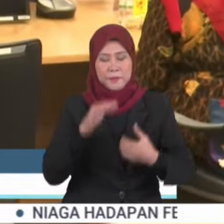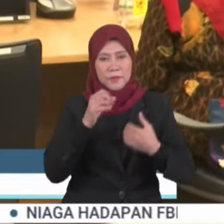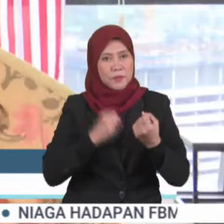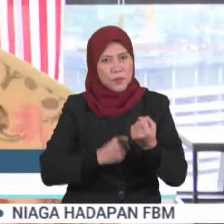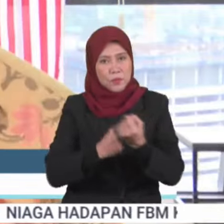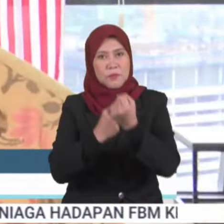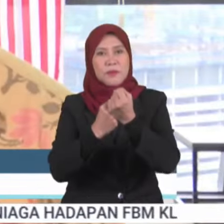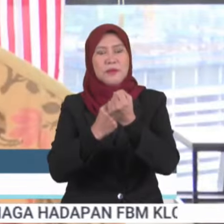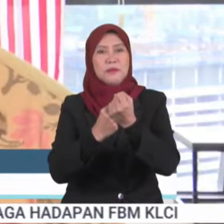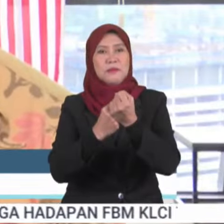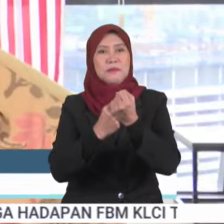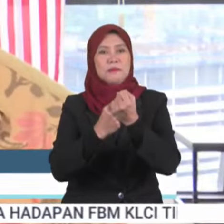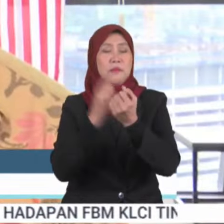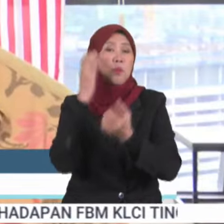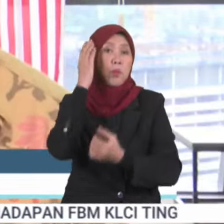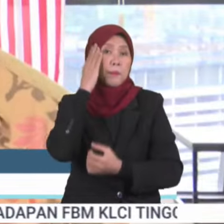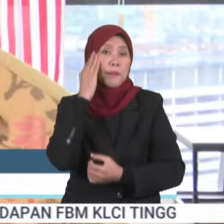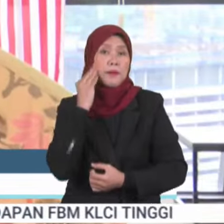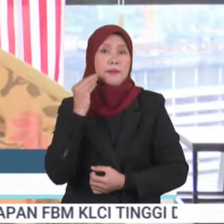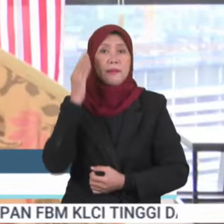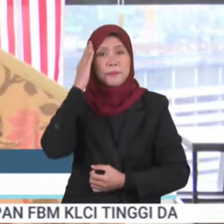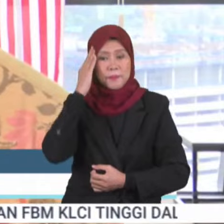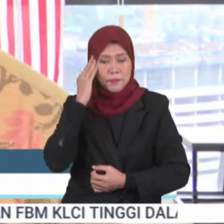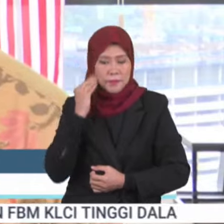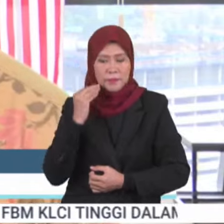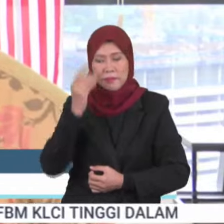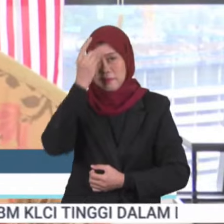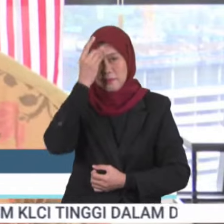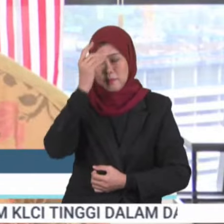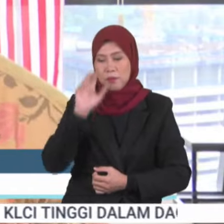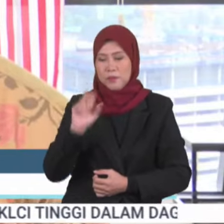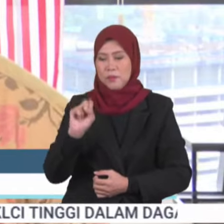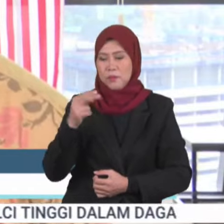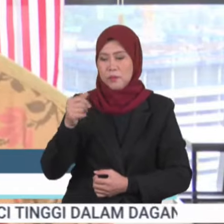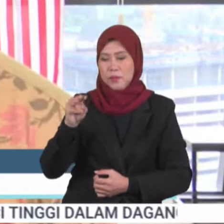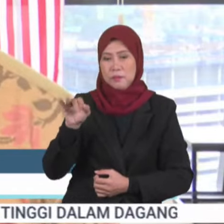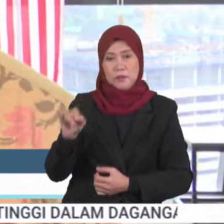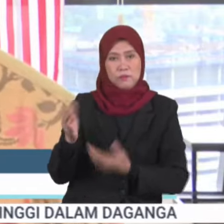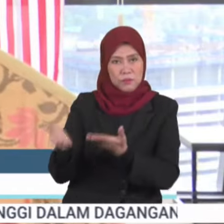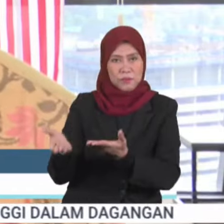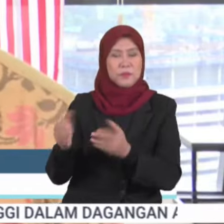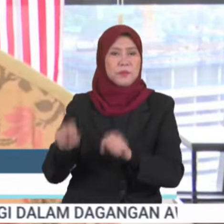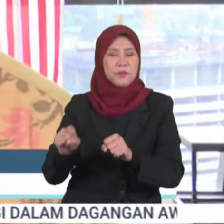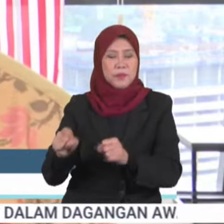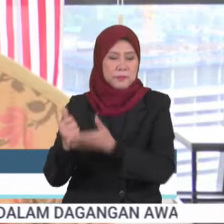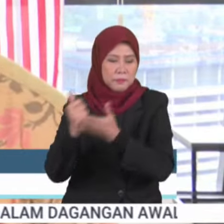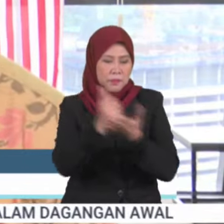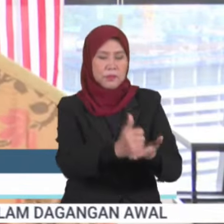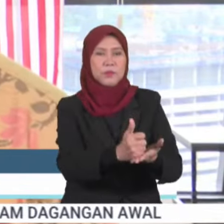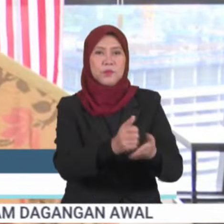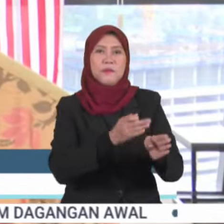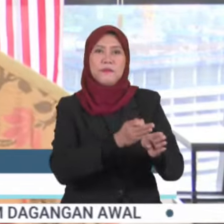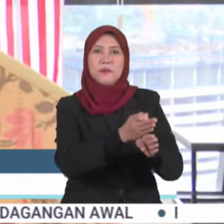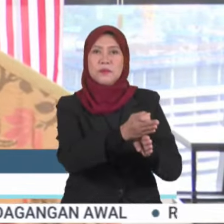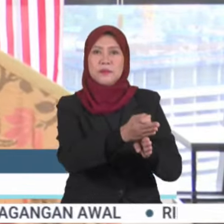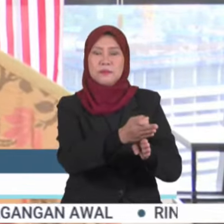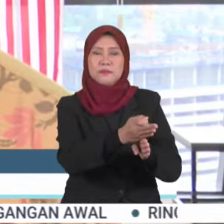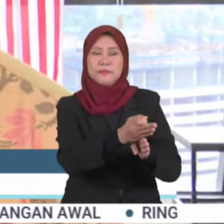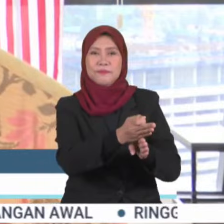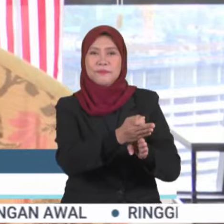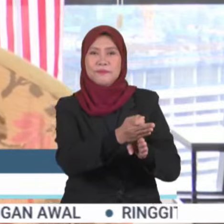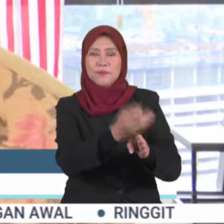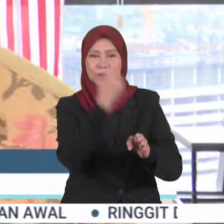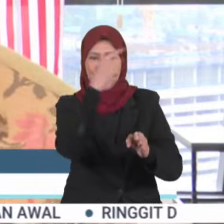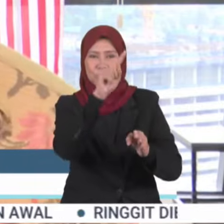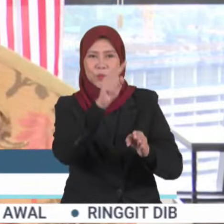sumbangan ataupun experience ataupun pengalaman yang Datuk Suhaimi Sulaiman ada ini akan dapat membantu fakulti untuk